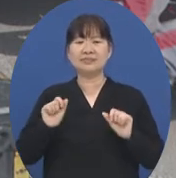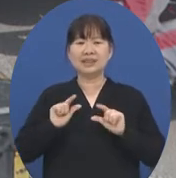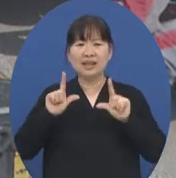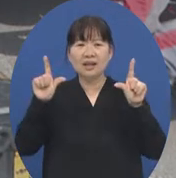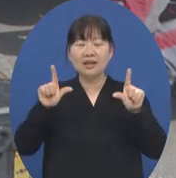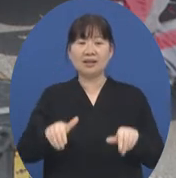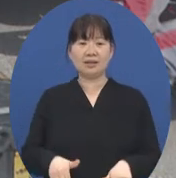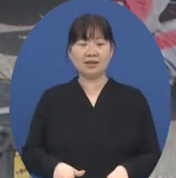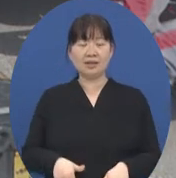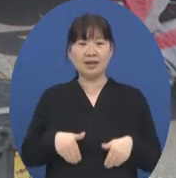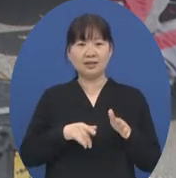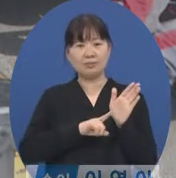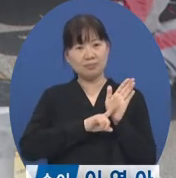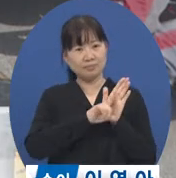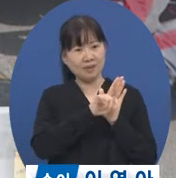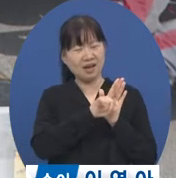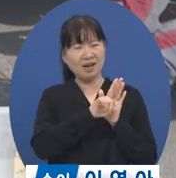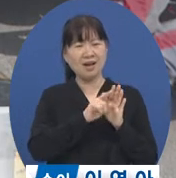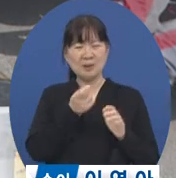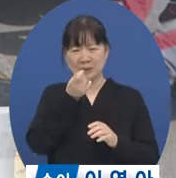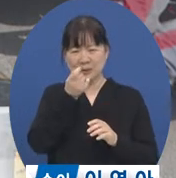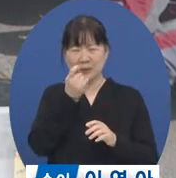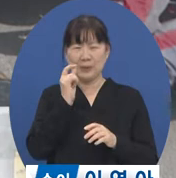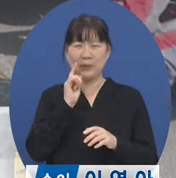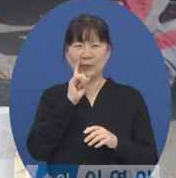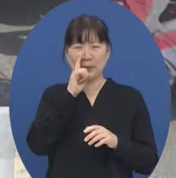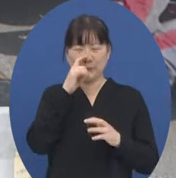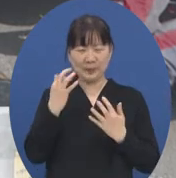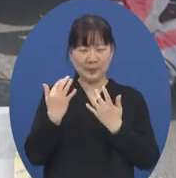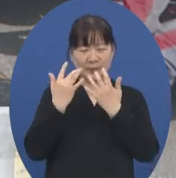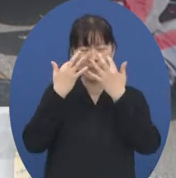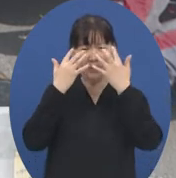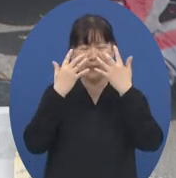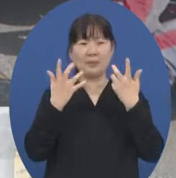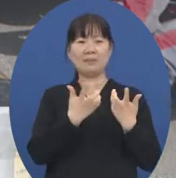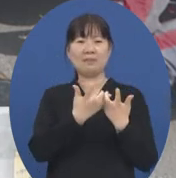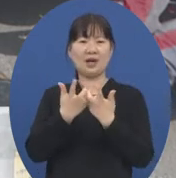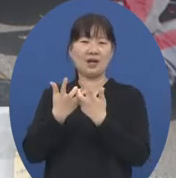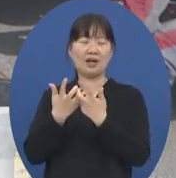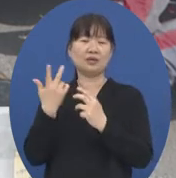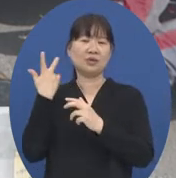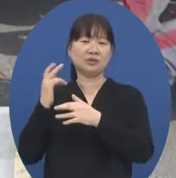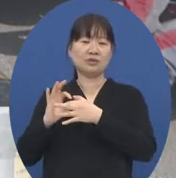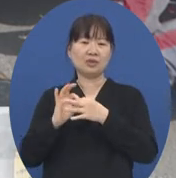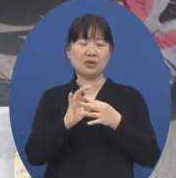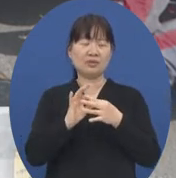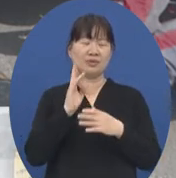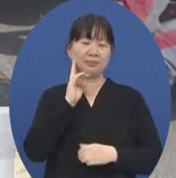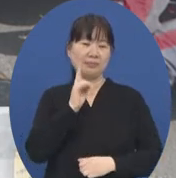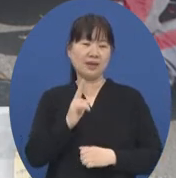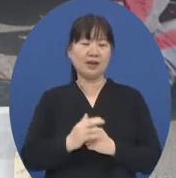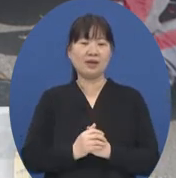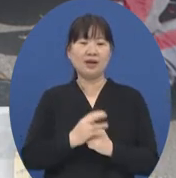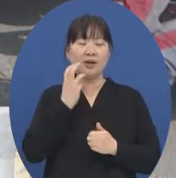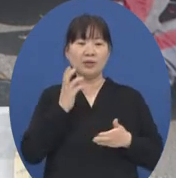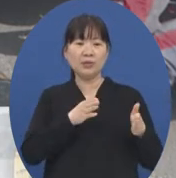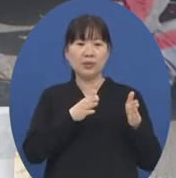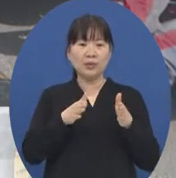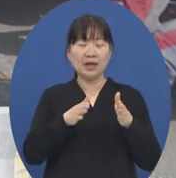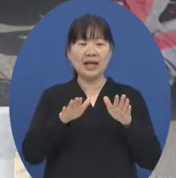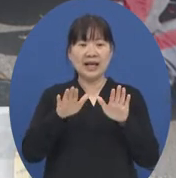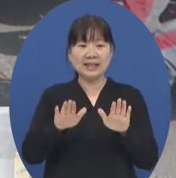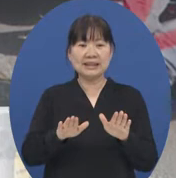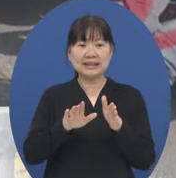날씨가 따뜻해지니 미세먼지가 말썽입니다. 지난주에도 내내 미세먼지가 심했는데요. 경기도가 미세먼지 계절관리지